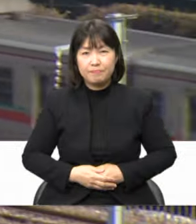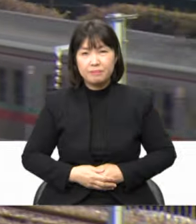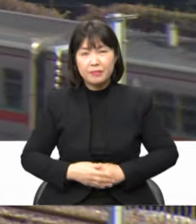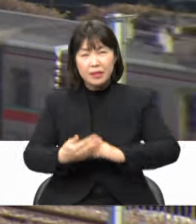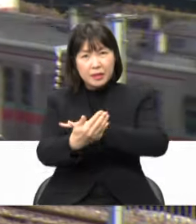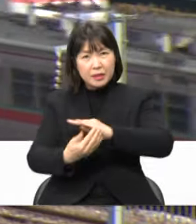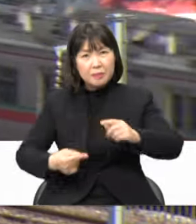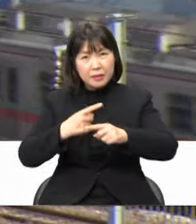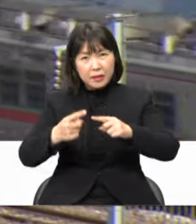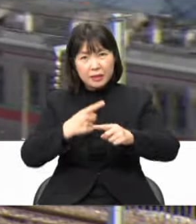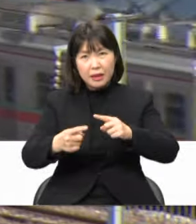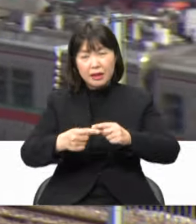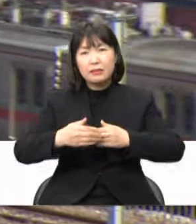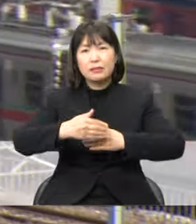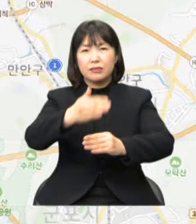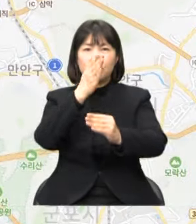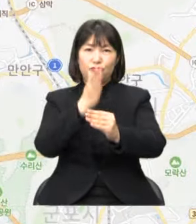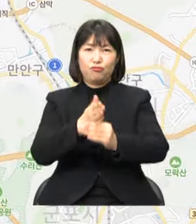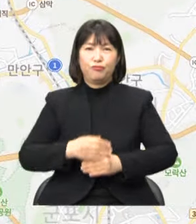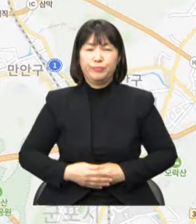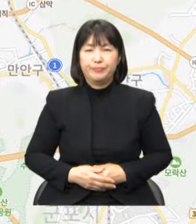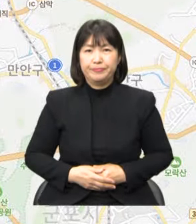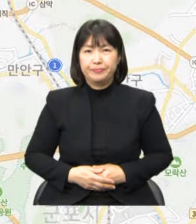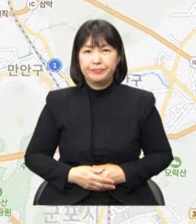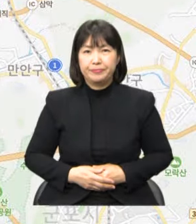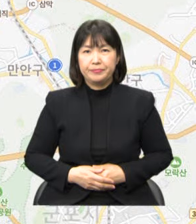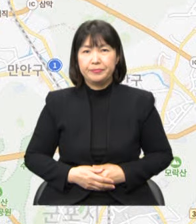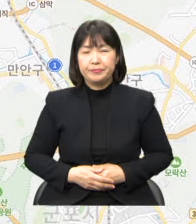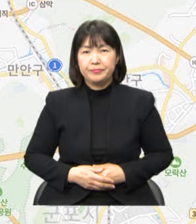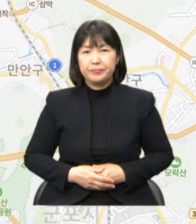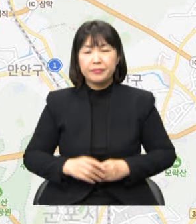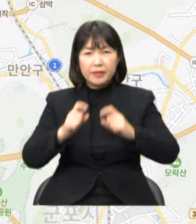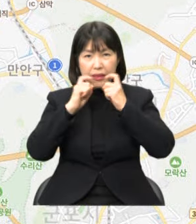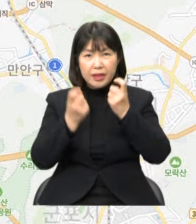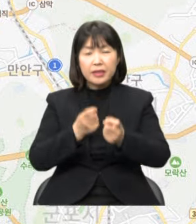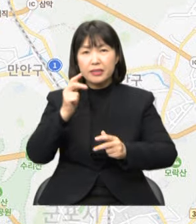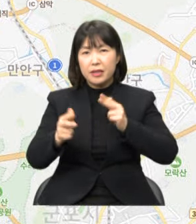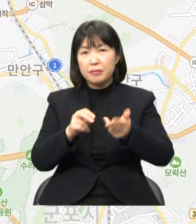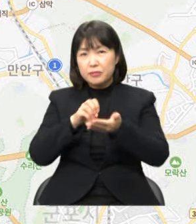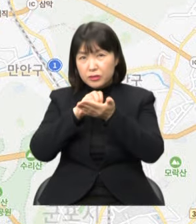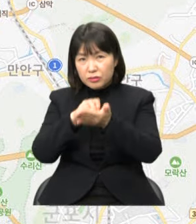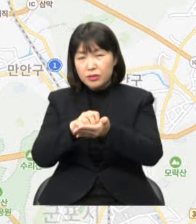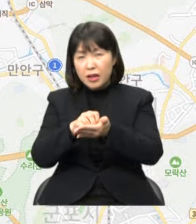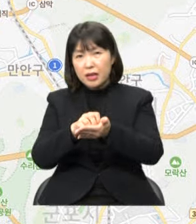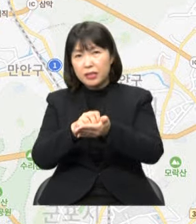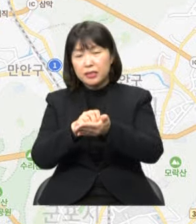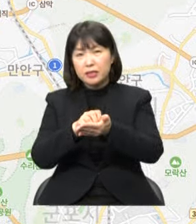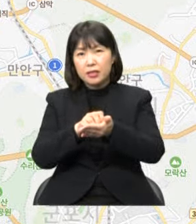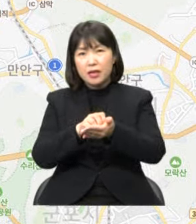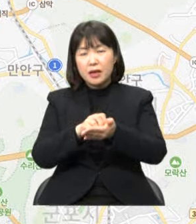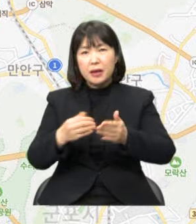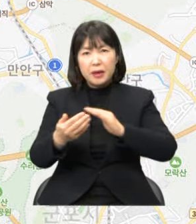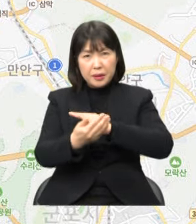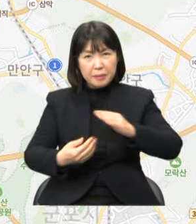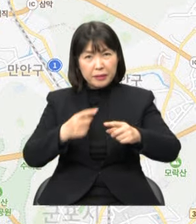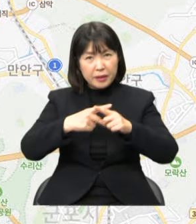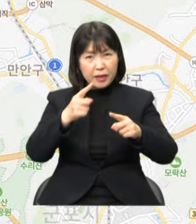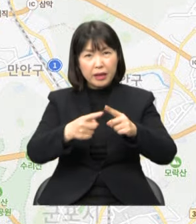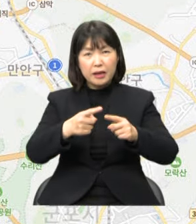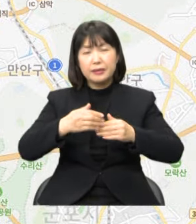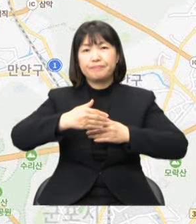타당성 조사가 진행 중입니다 이와 더불어 민자 사업자가 제출한 노선에 대한 민자 적격성 조사도